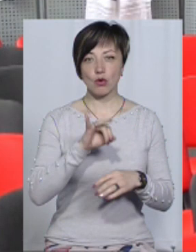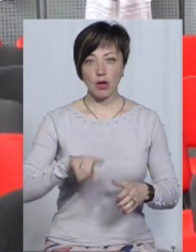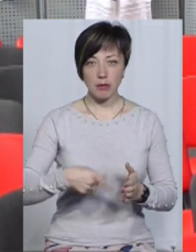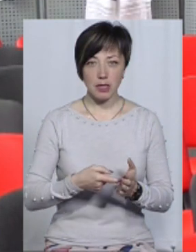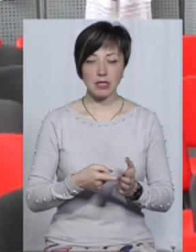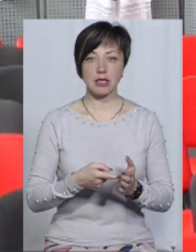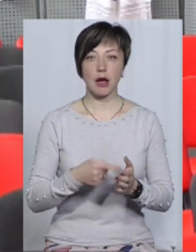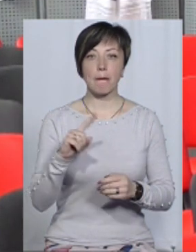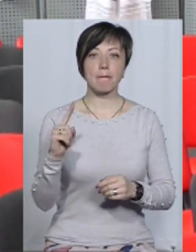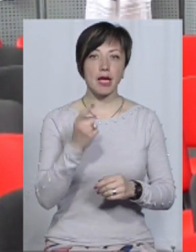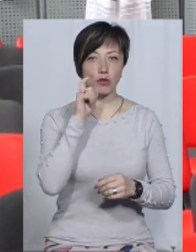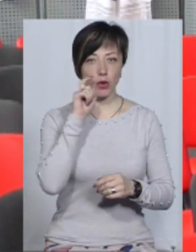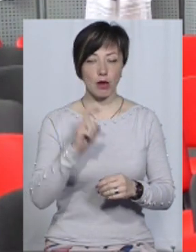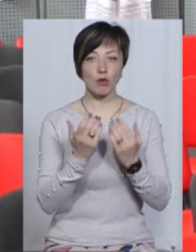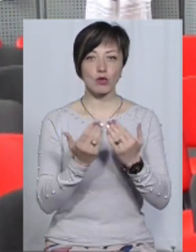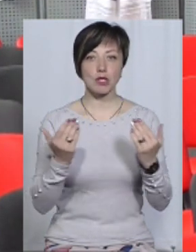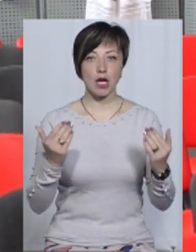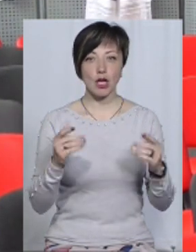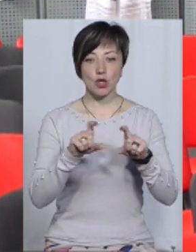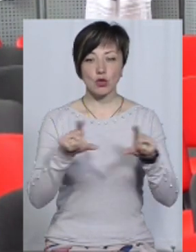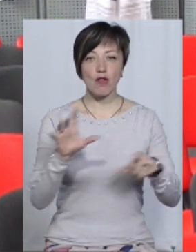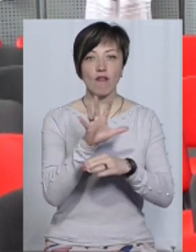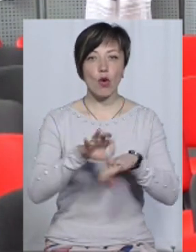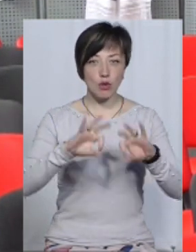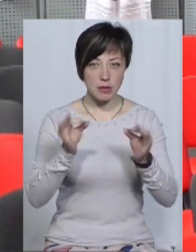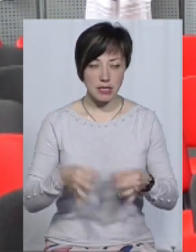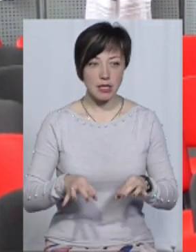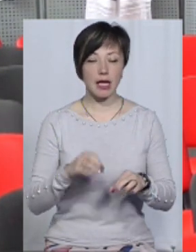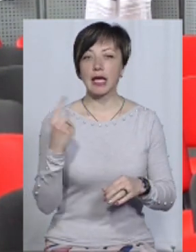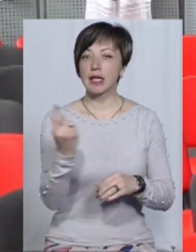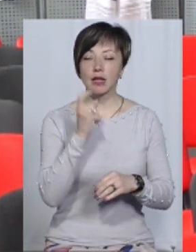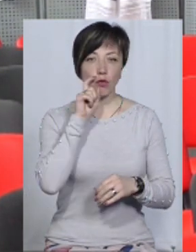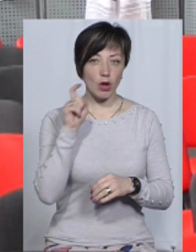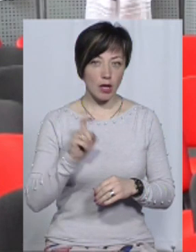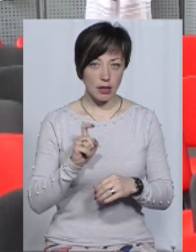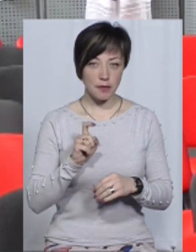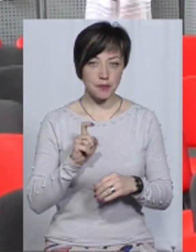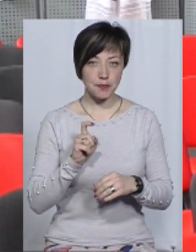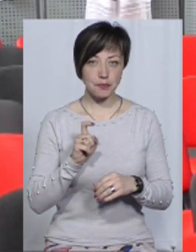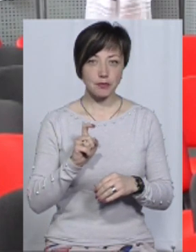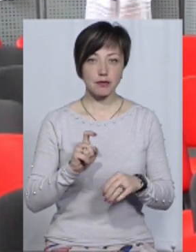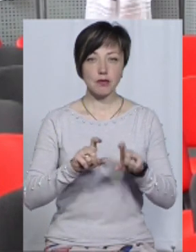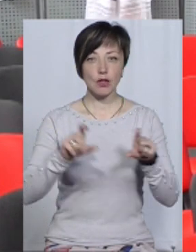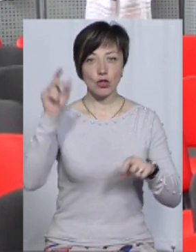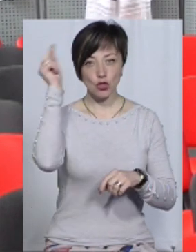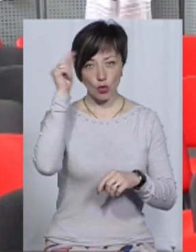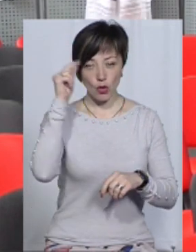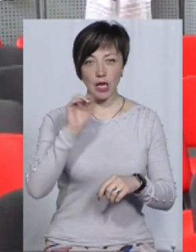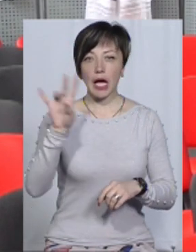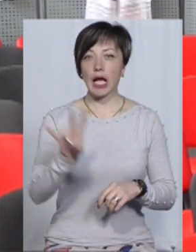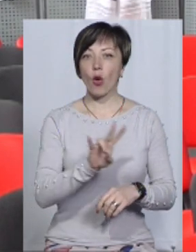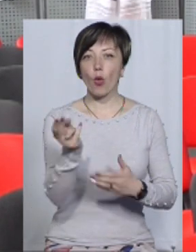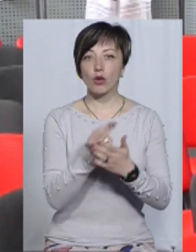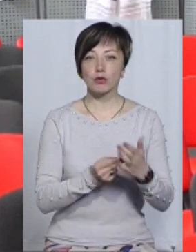міста, перший в Україні музей студія фотомистецтва, єдину в Україні школу